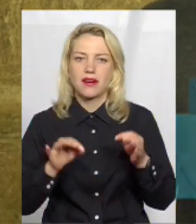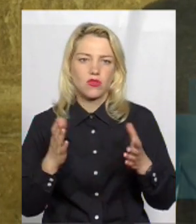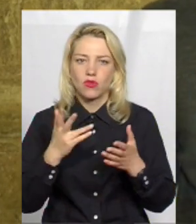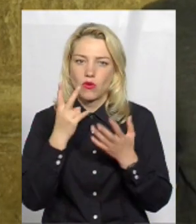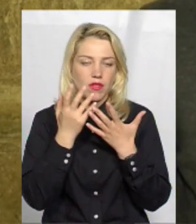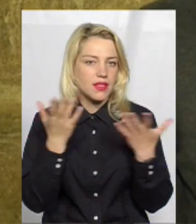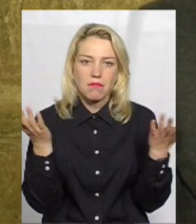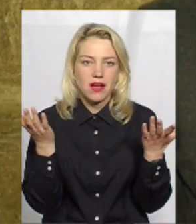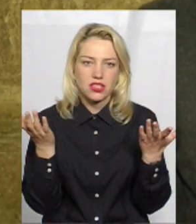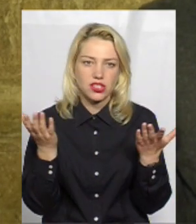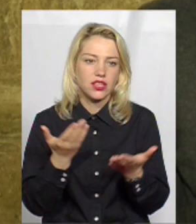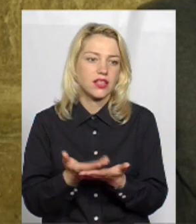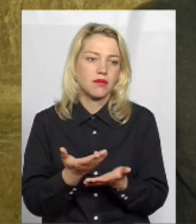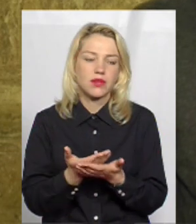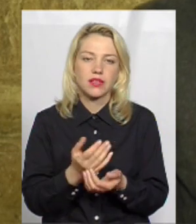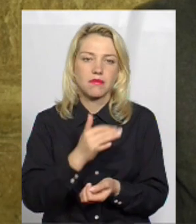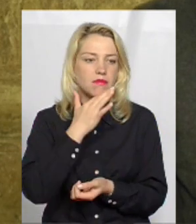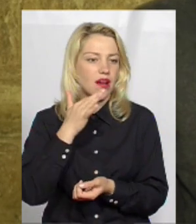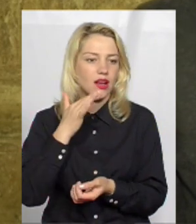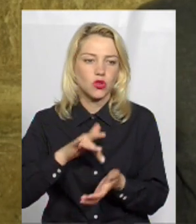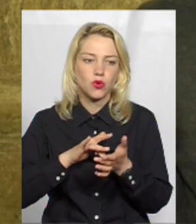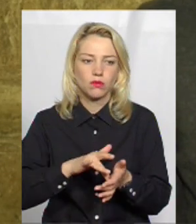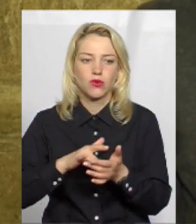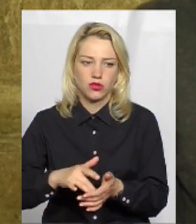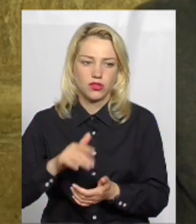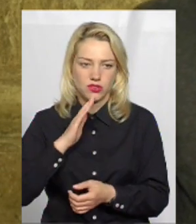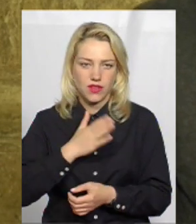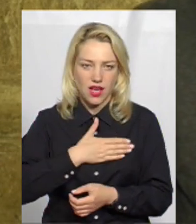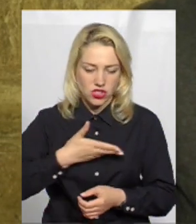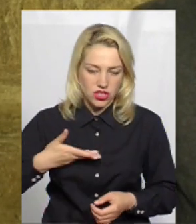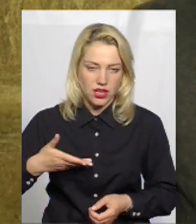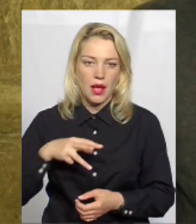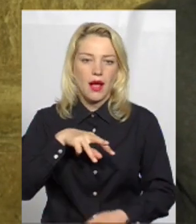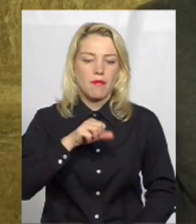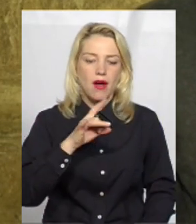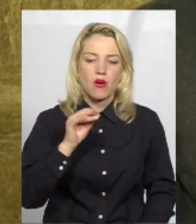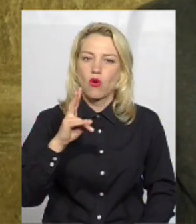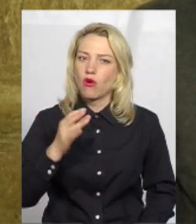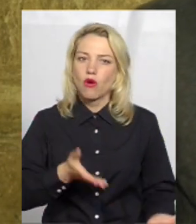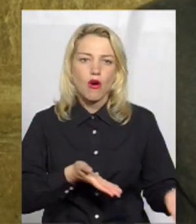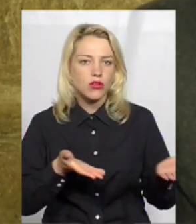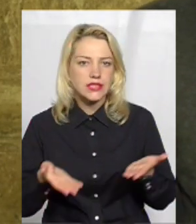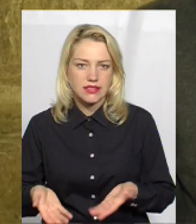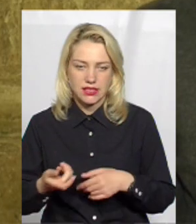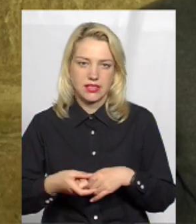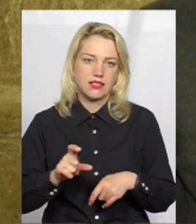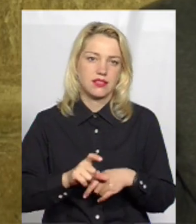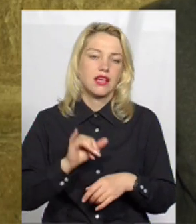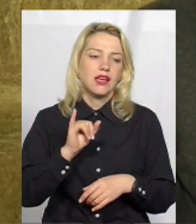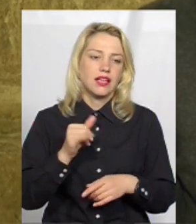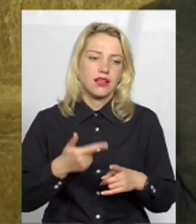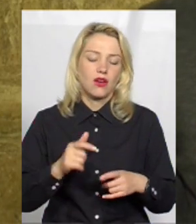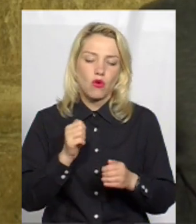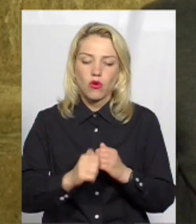бачили ми, напевно, за багато подорожів наших. Марокко – гостинність дуже велика. Кожна